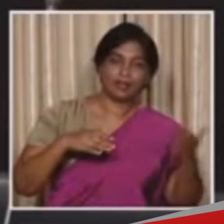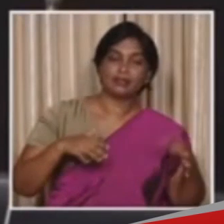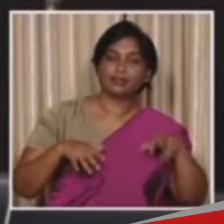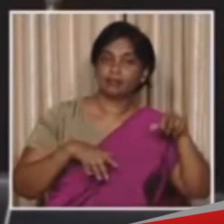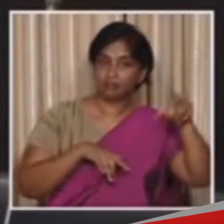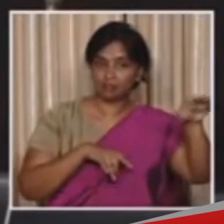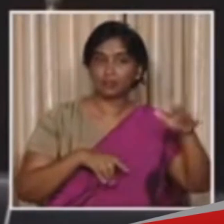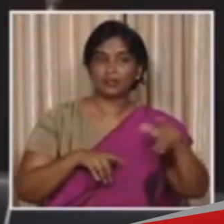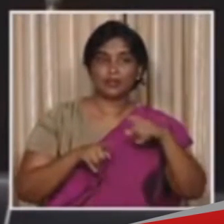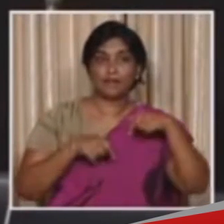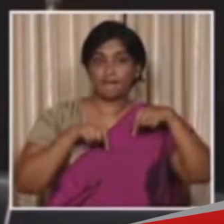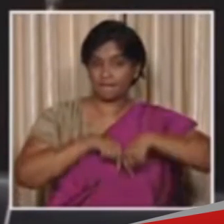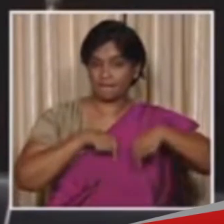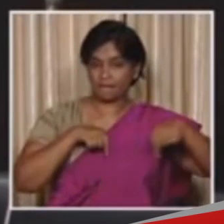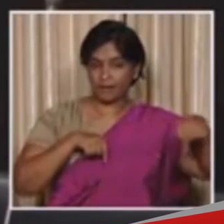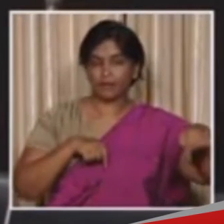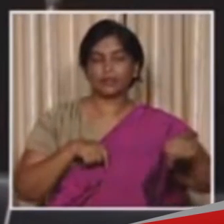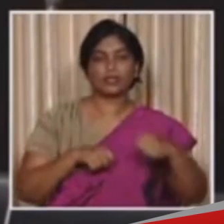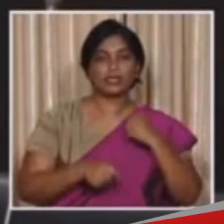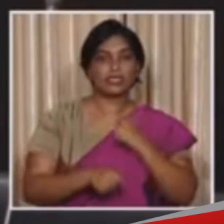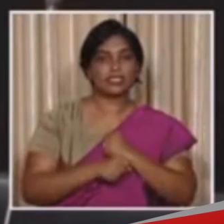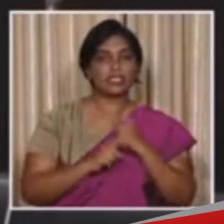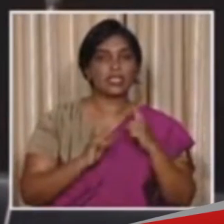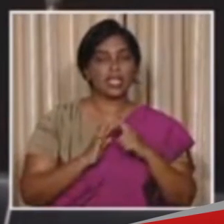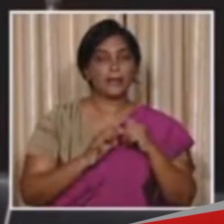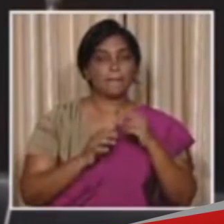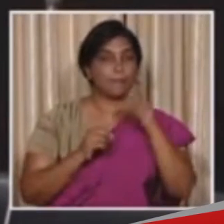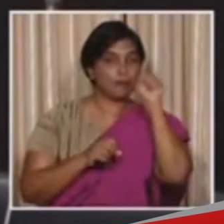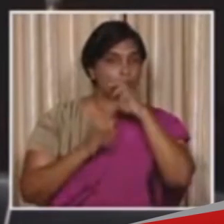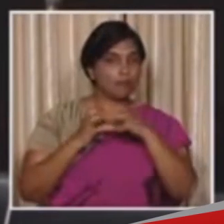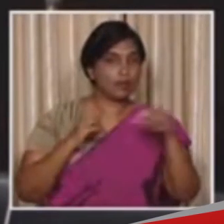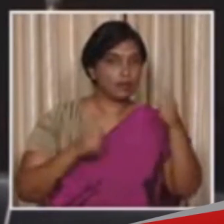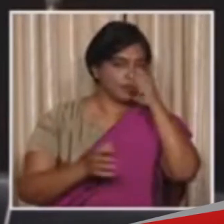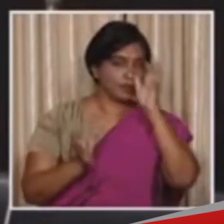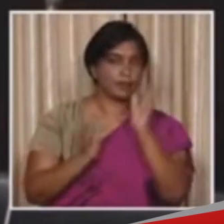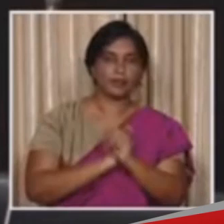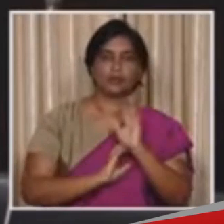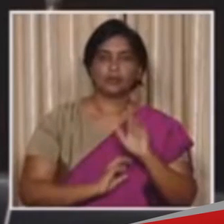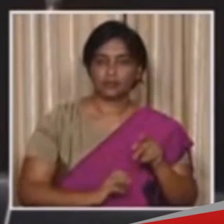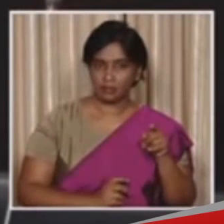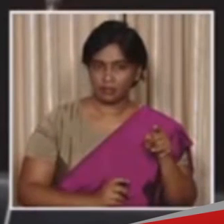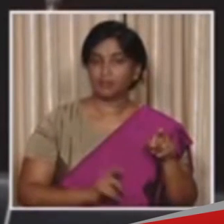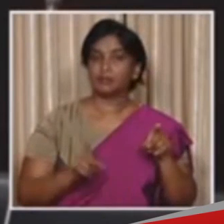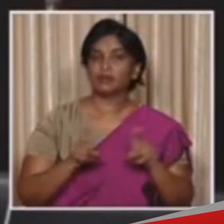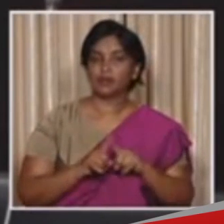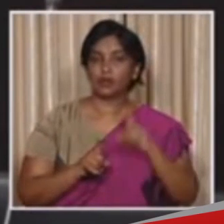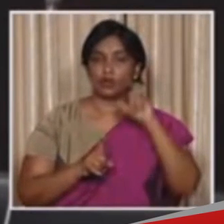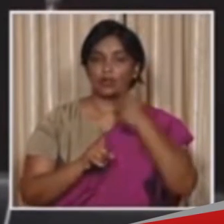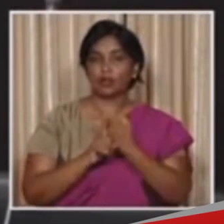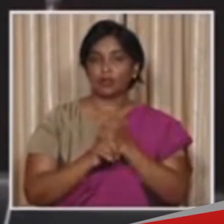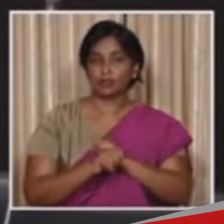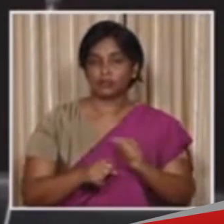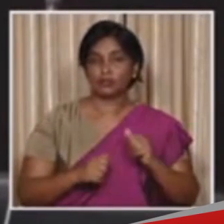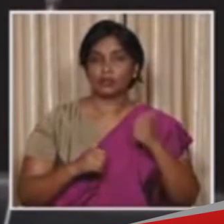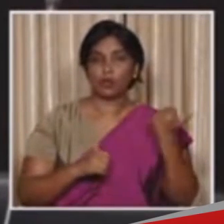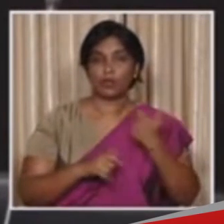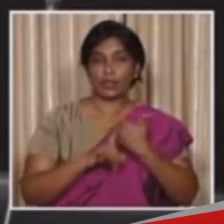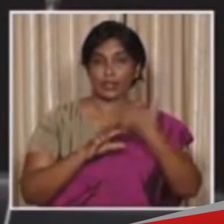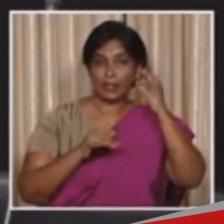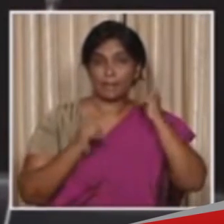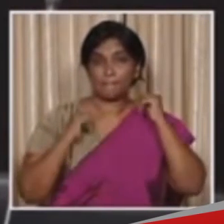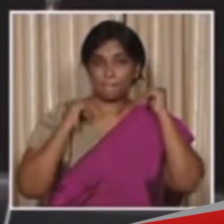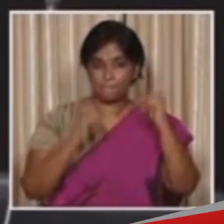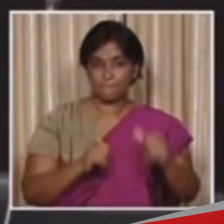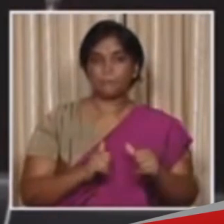walkway arakshaka wete GI bata sorakam kirimada sidukara atha. E anuwa kolamba katunayaka Navakalani palame paath